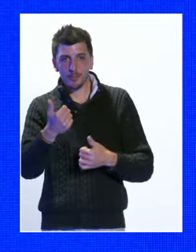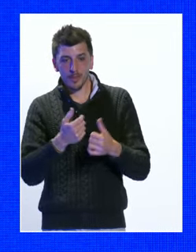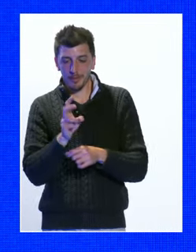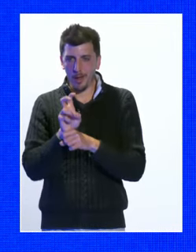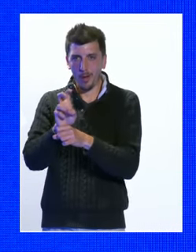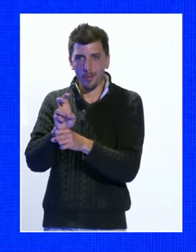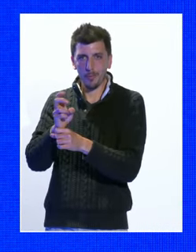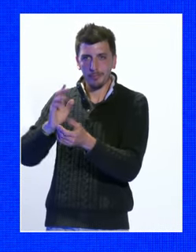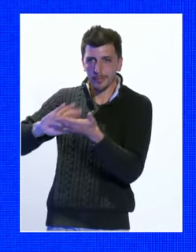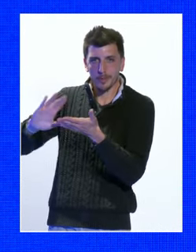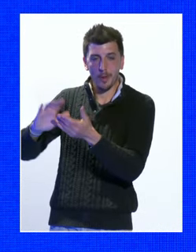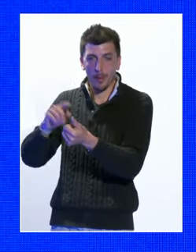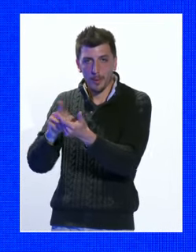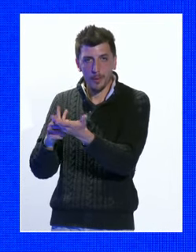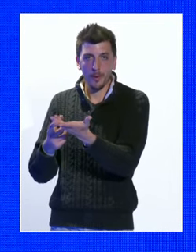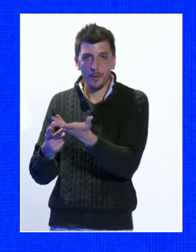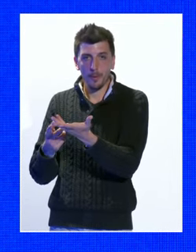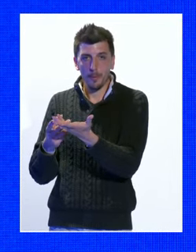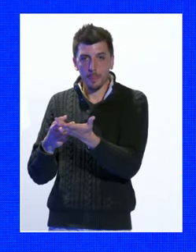Quand on construit une maison,